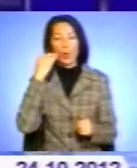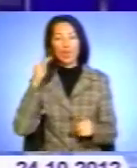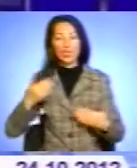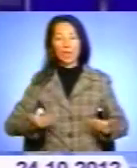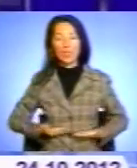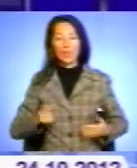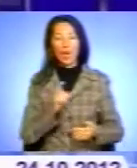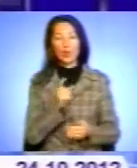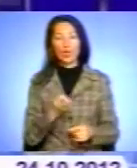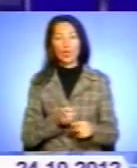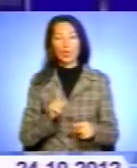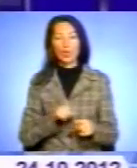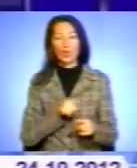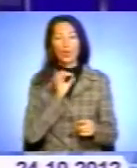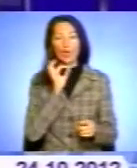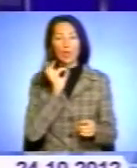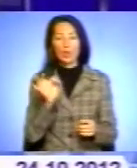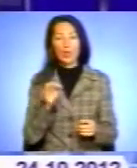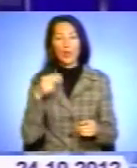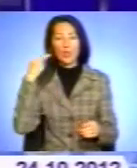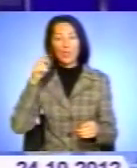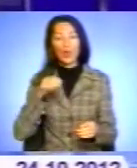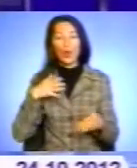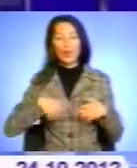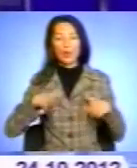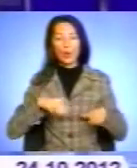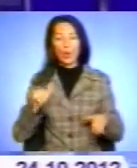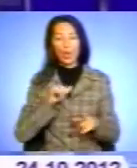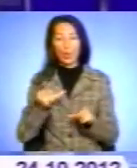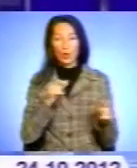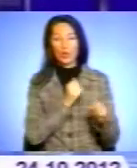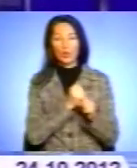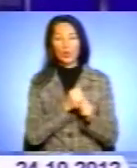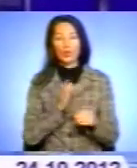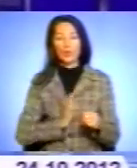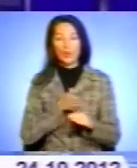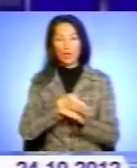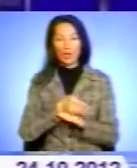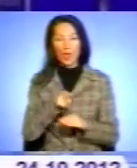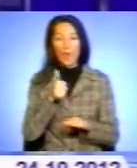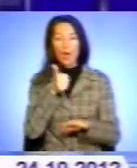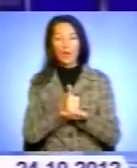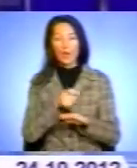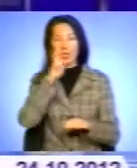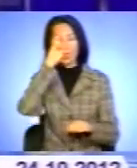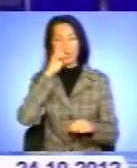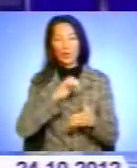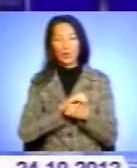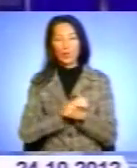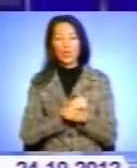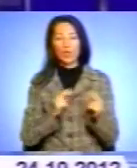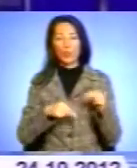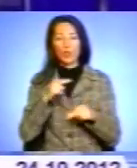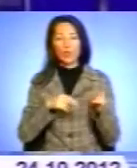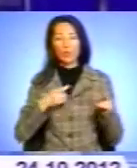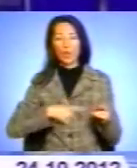людей. На цьому наголосив президент у Сімферополі, куди він поїхав з робочим візитом. Там глава держави ознайомився з будівництвом перинатального центру,